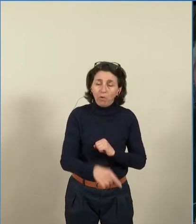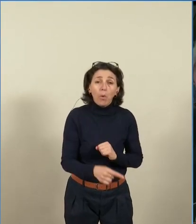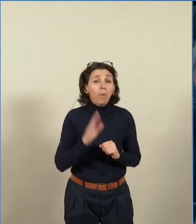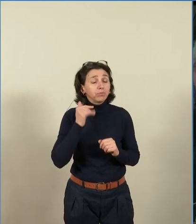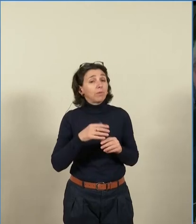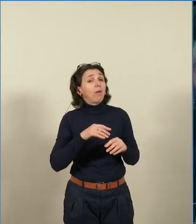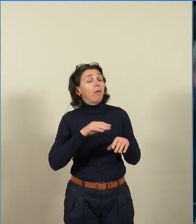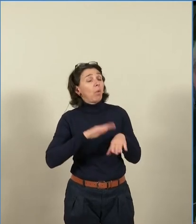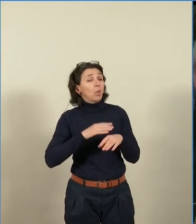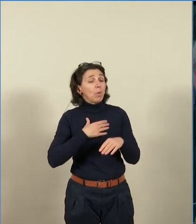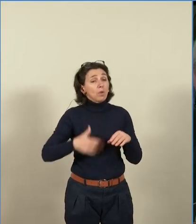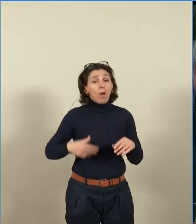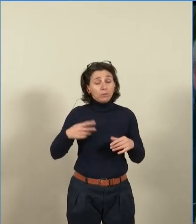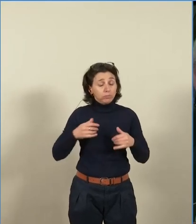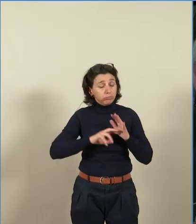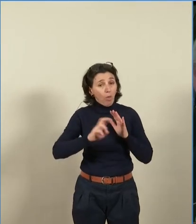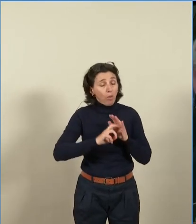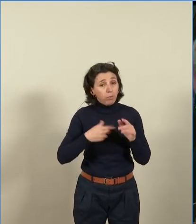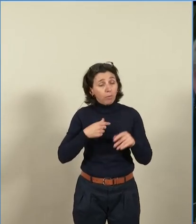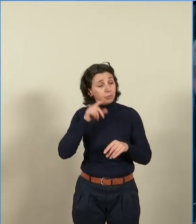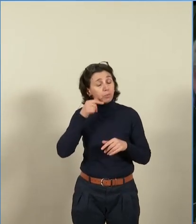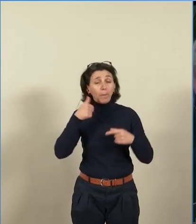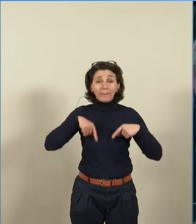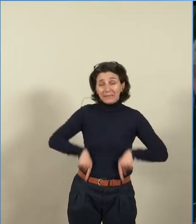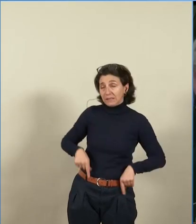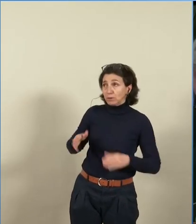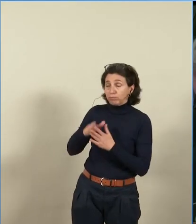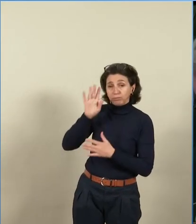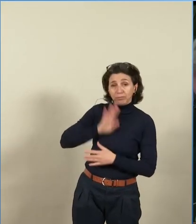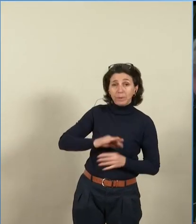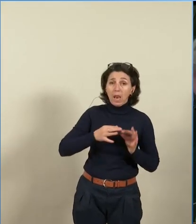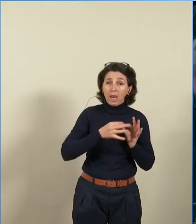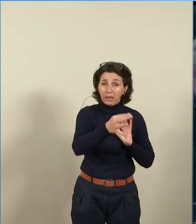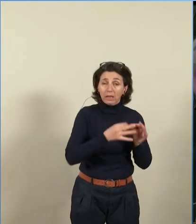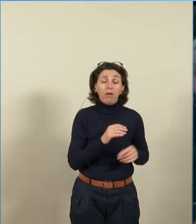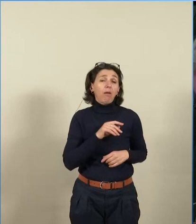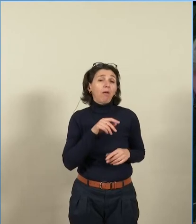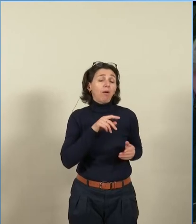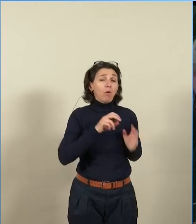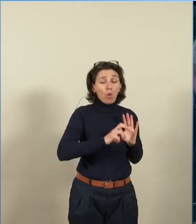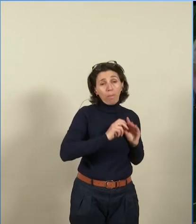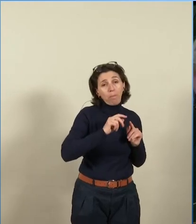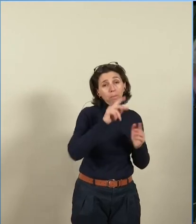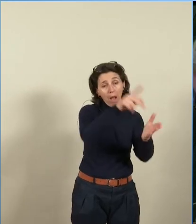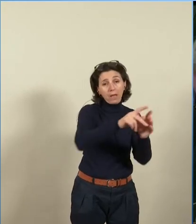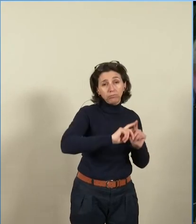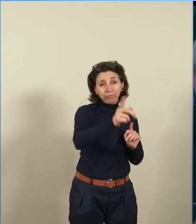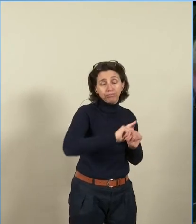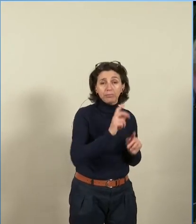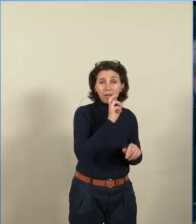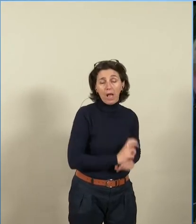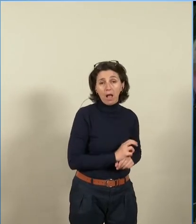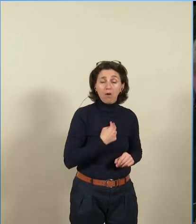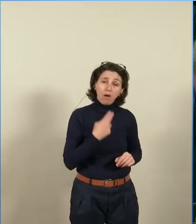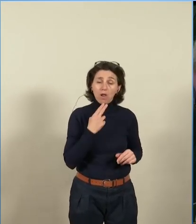de Grenoble demande à Monsieur le Premier Ministre de garantir le maintien de la ligne ferroviaire Grenoble Paris et d'en améliorer la qualité